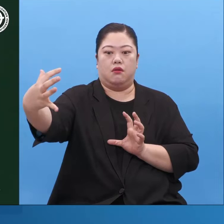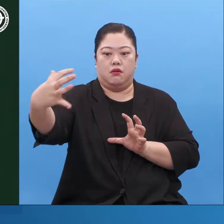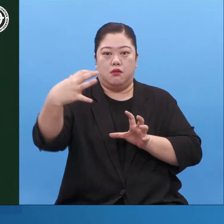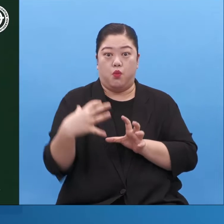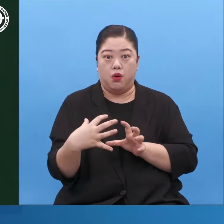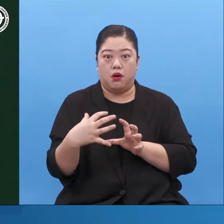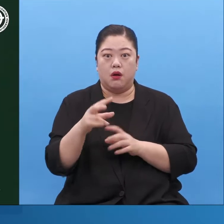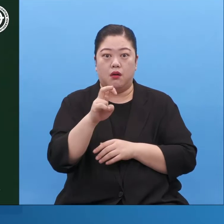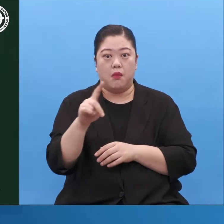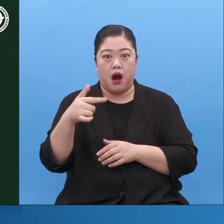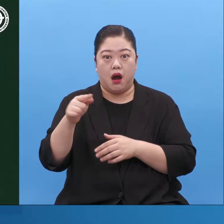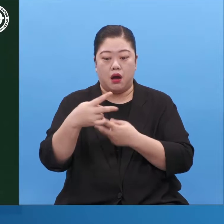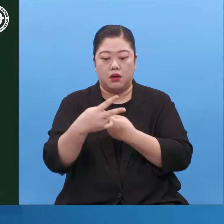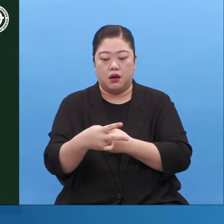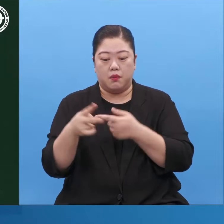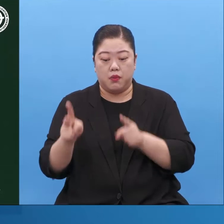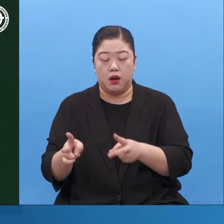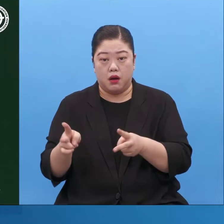어마어마한